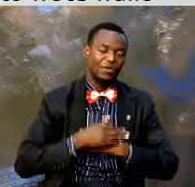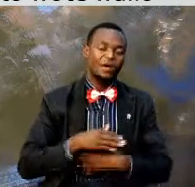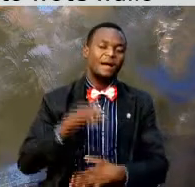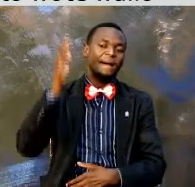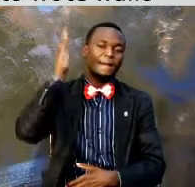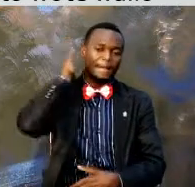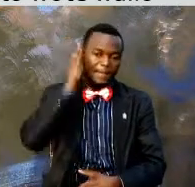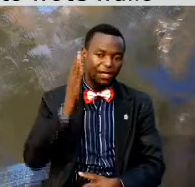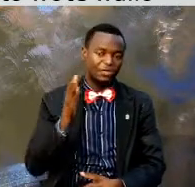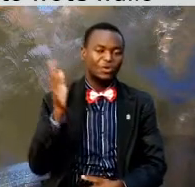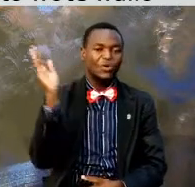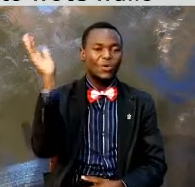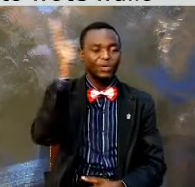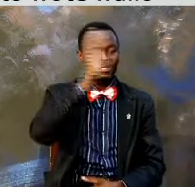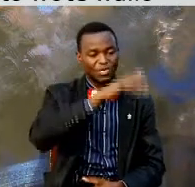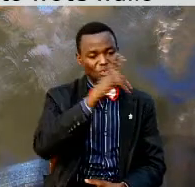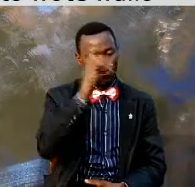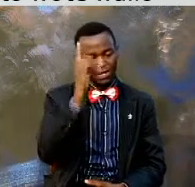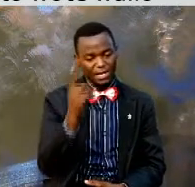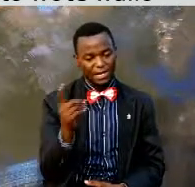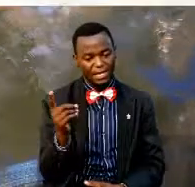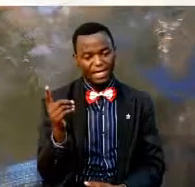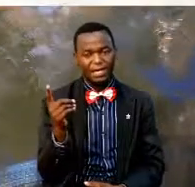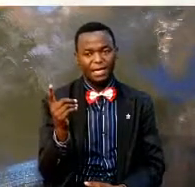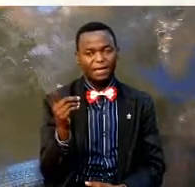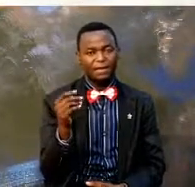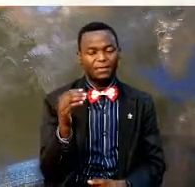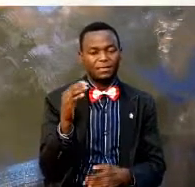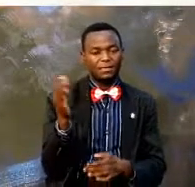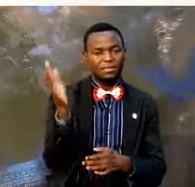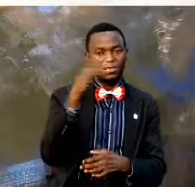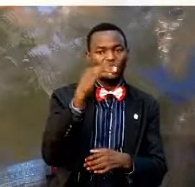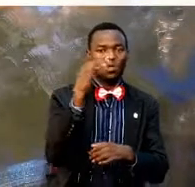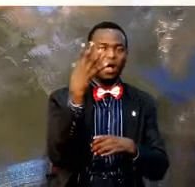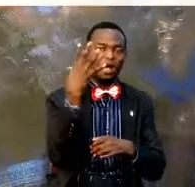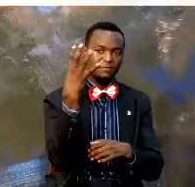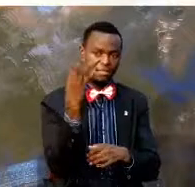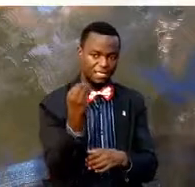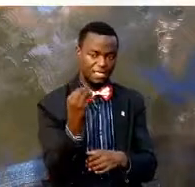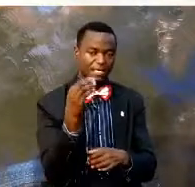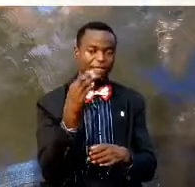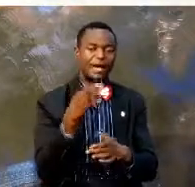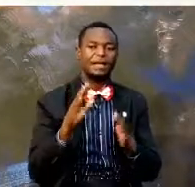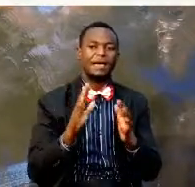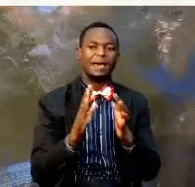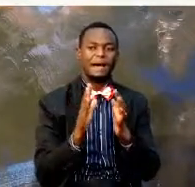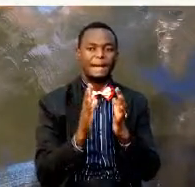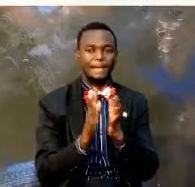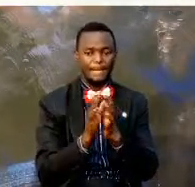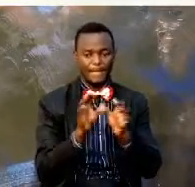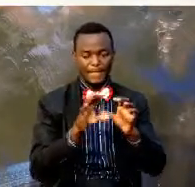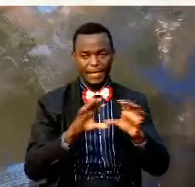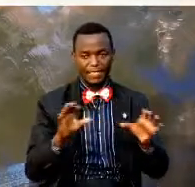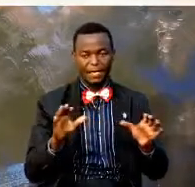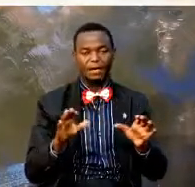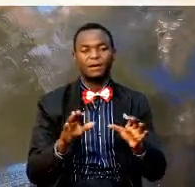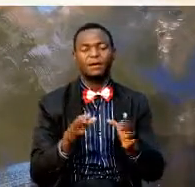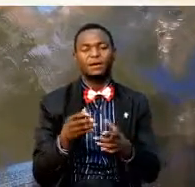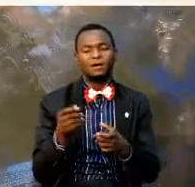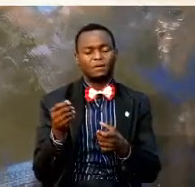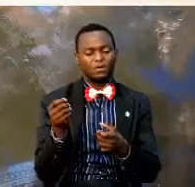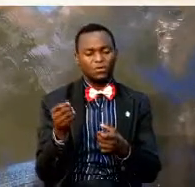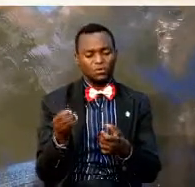Petro siku ile asubuhi, siku ya 50 baada ya Pasaka, wakati wa Pentekoste, watu